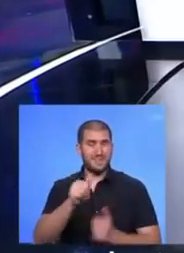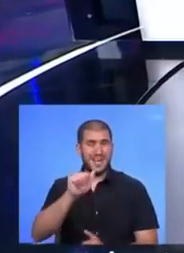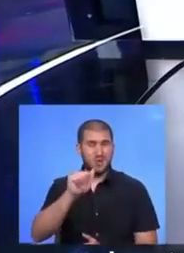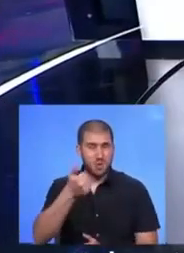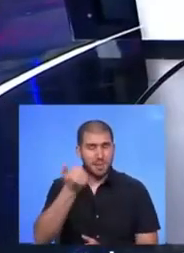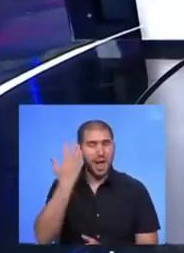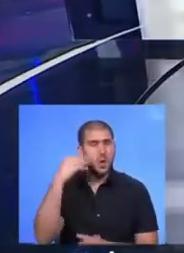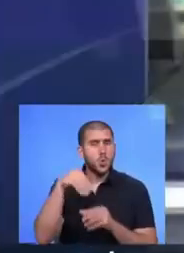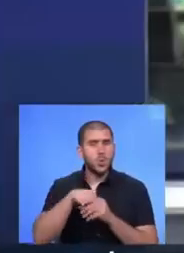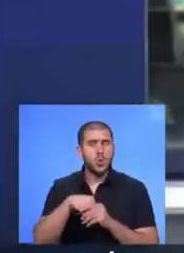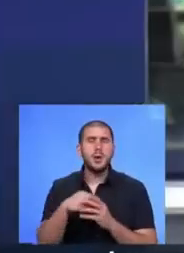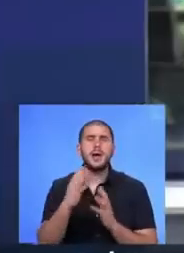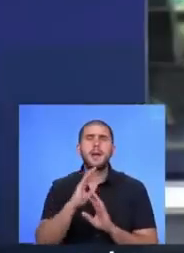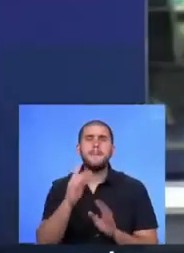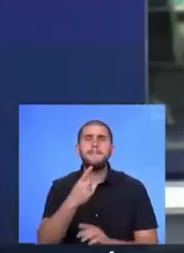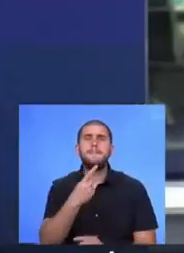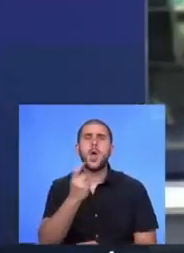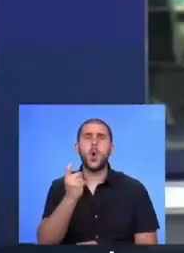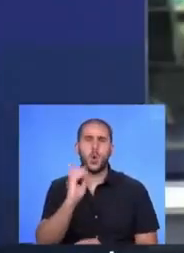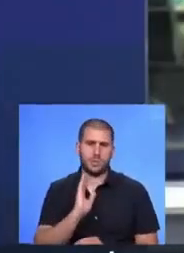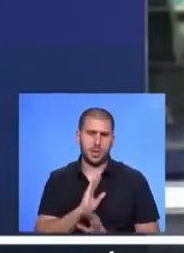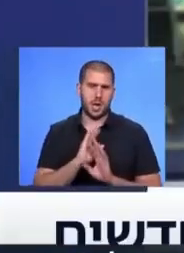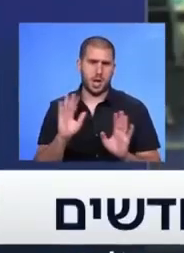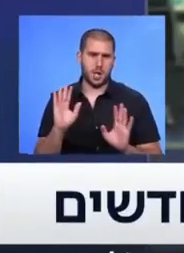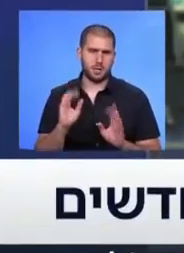היו שם כמה מאות בלבד.